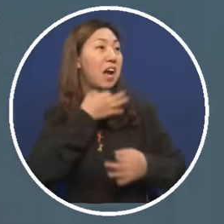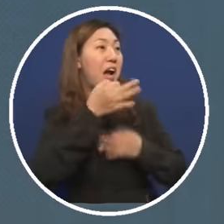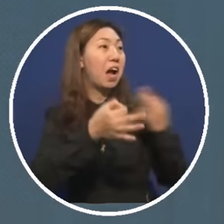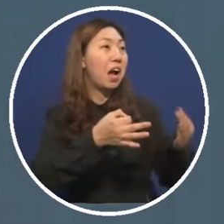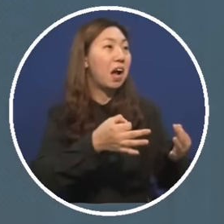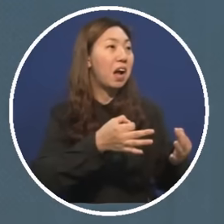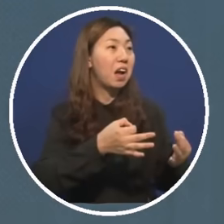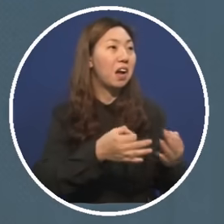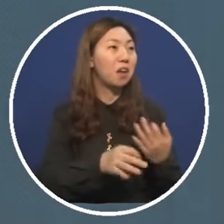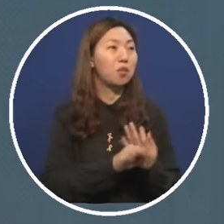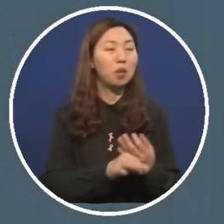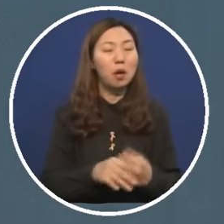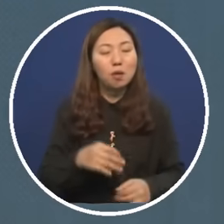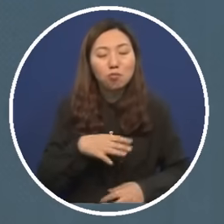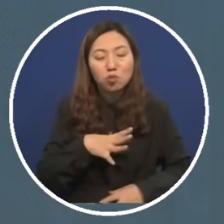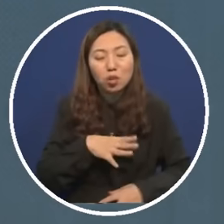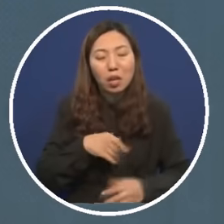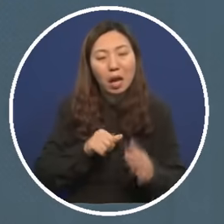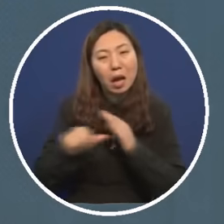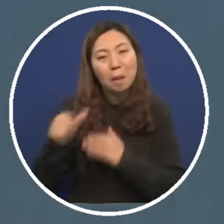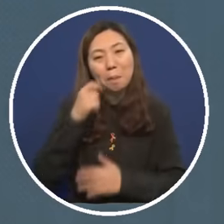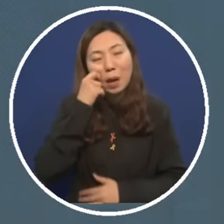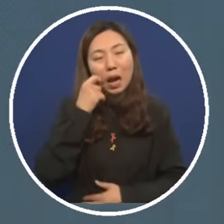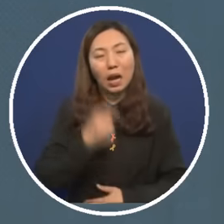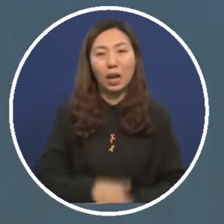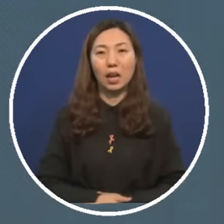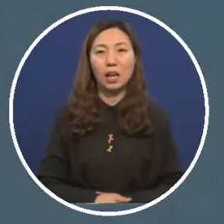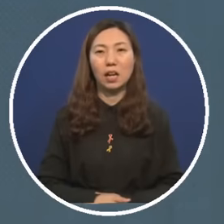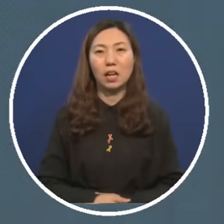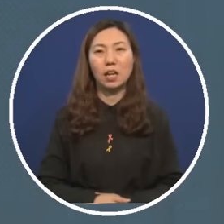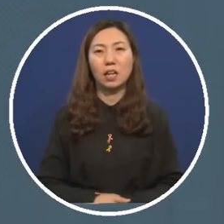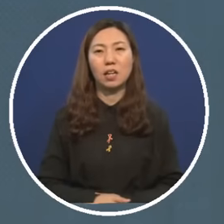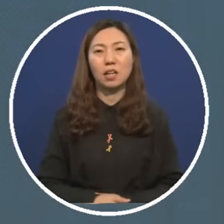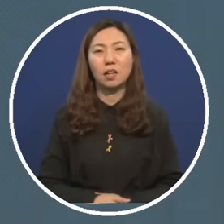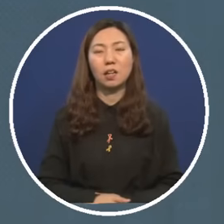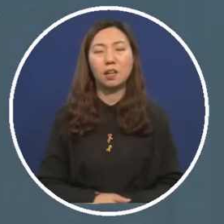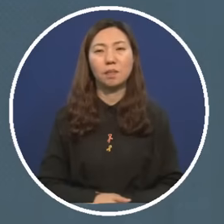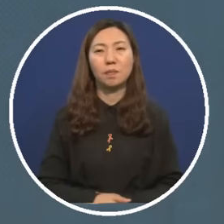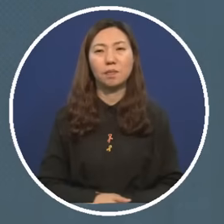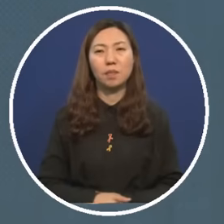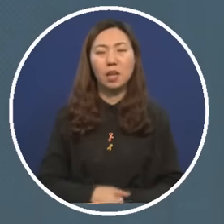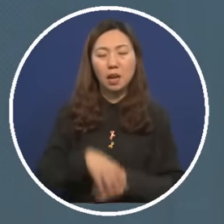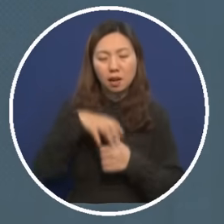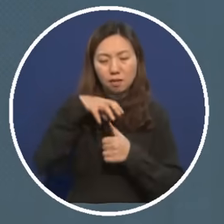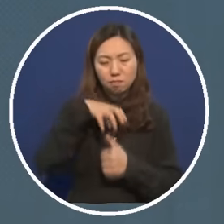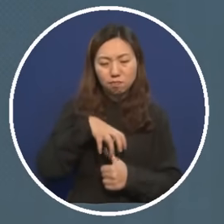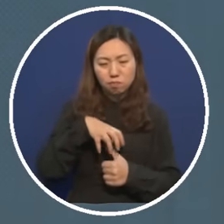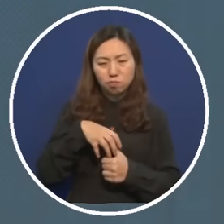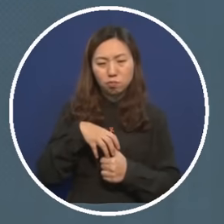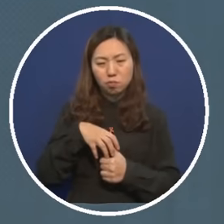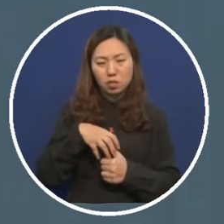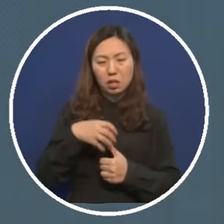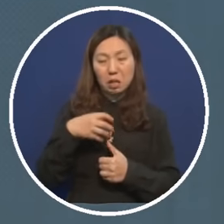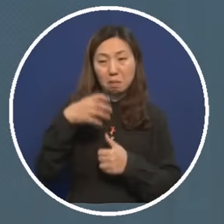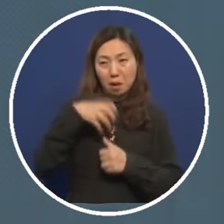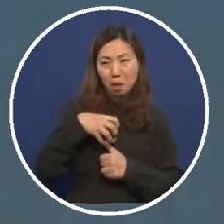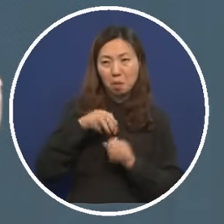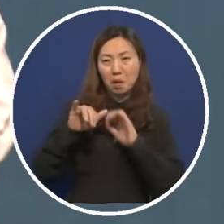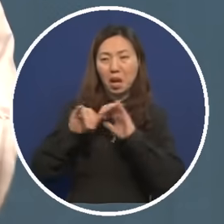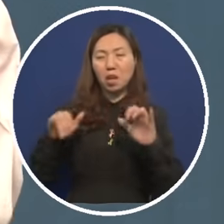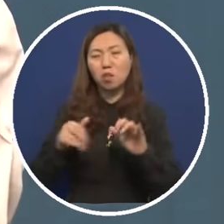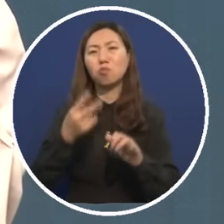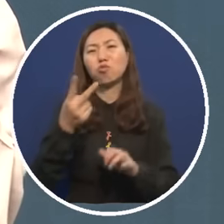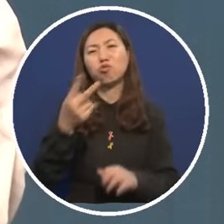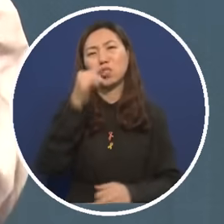못 나옵니다. 이게 우리 지금 그러니까 속박을 받고 간섭을 하는. 그러니까